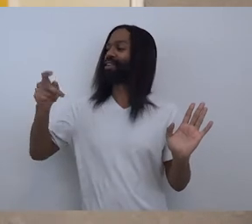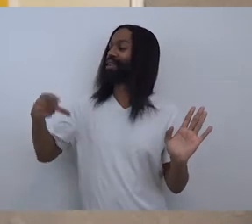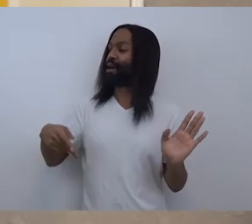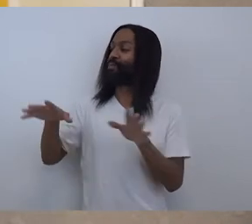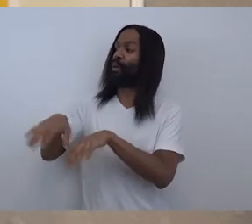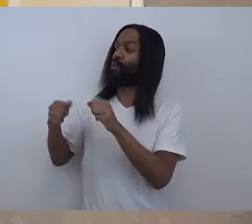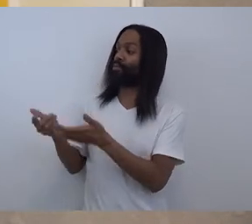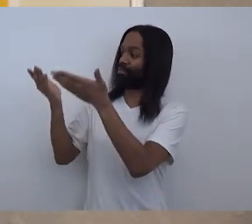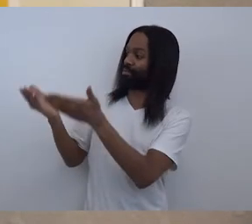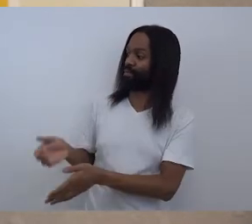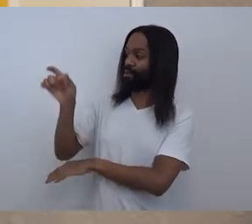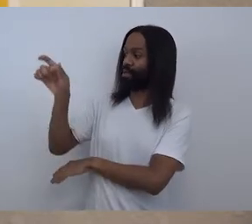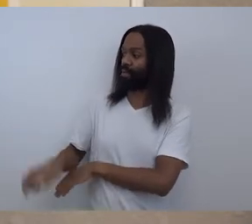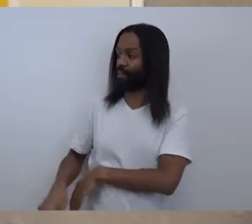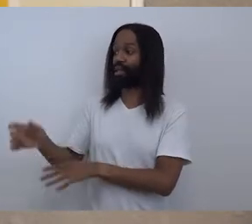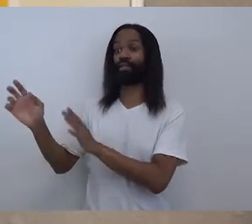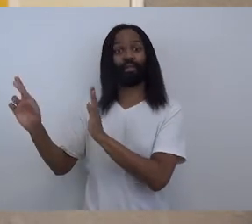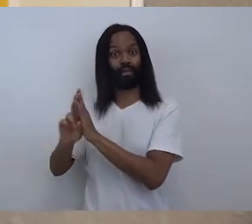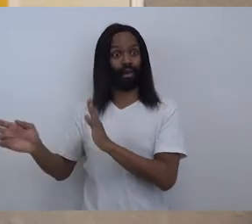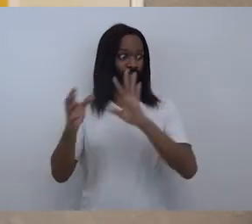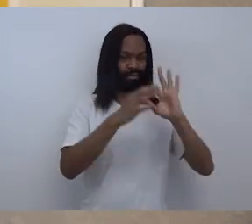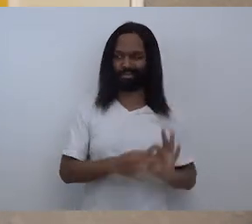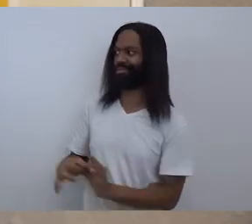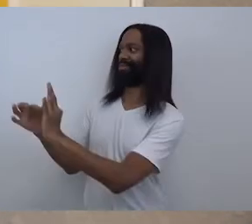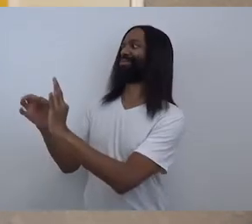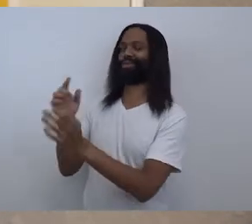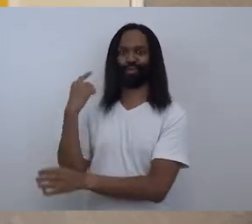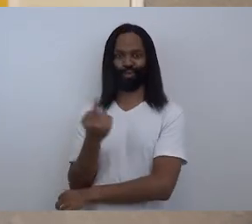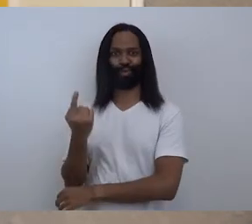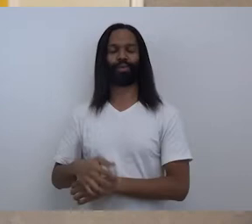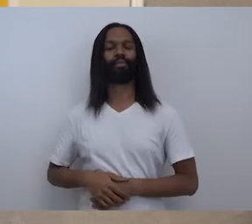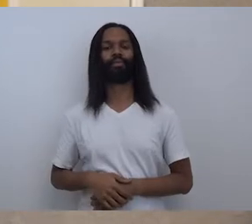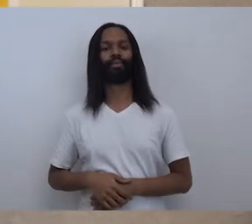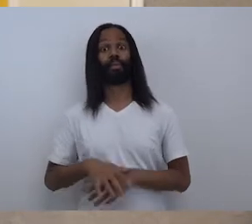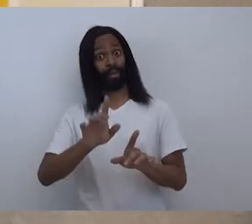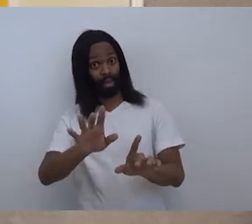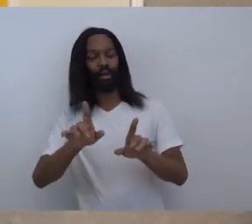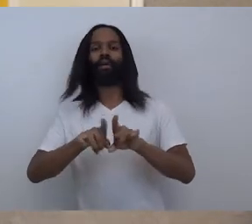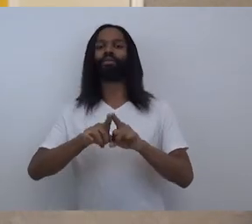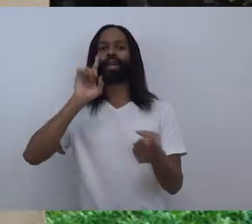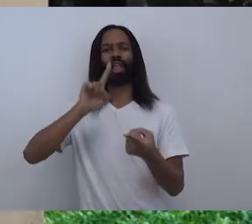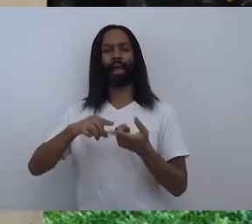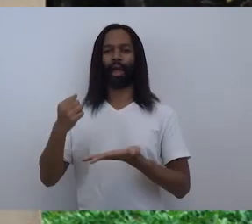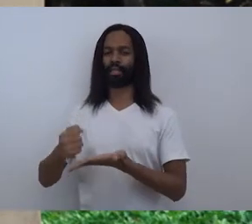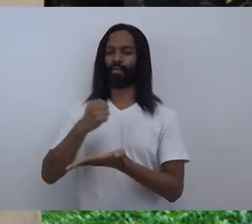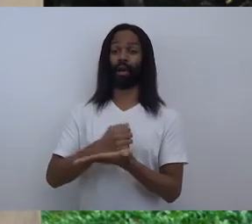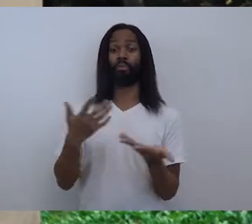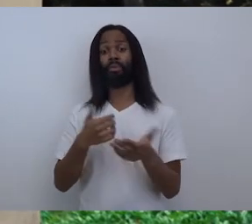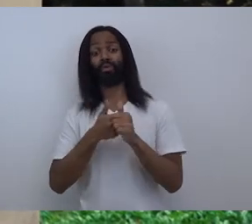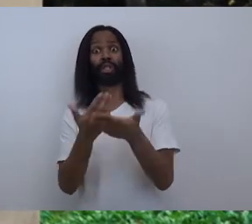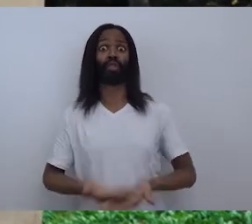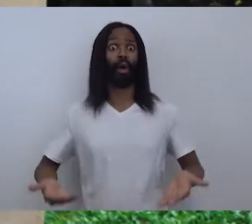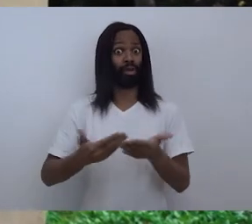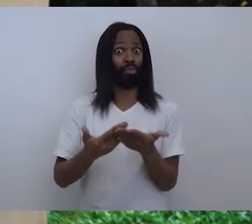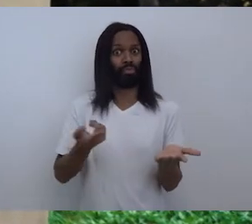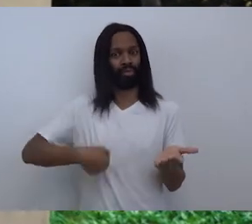toujours avec la personne qui le suit à Cap emploi. Et enfin, pour l'examen, dans certains cas, nous demandons